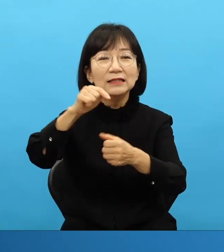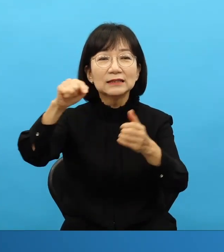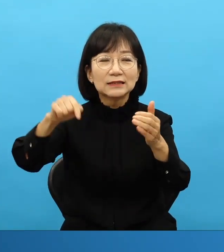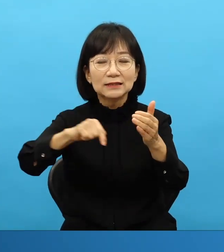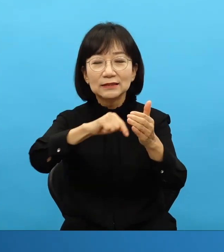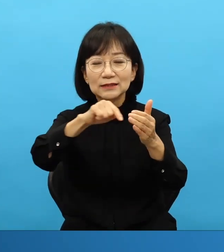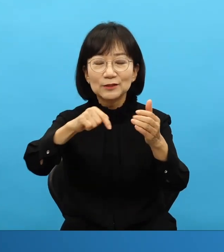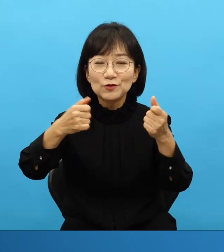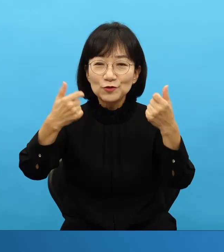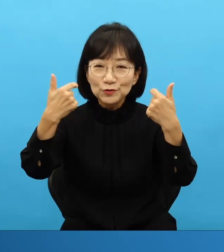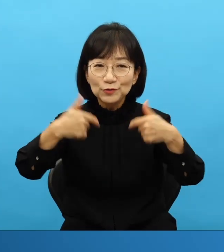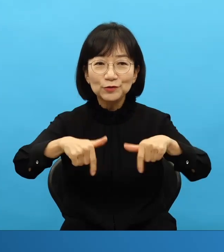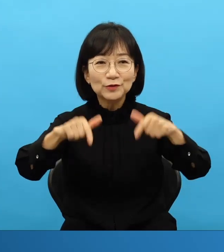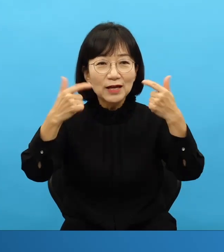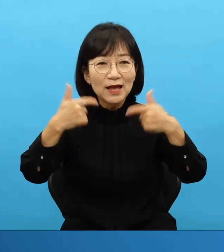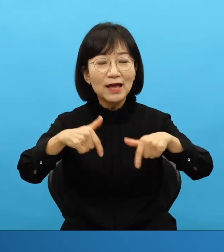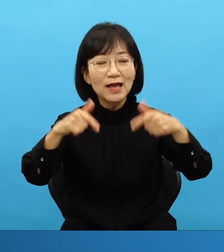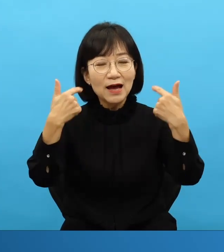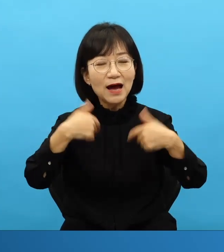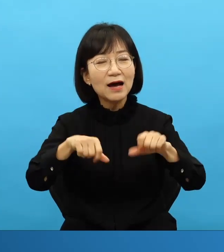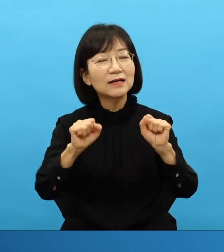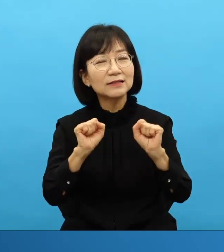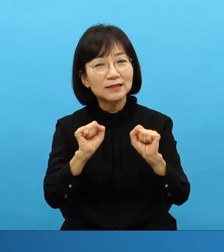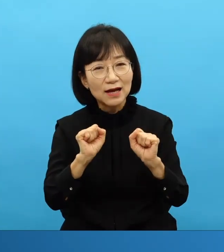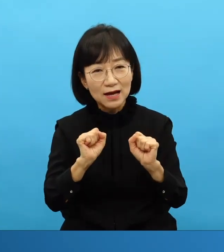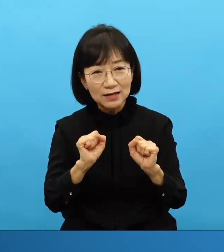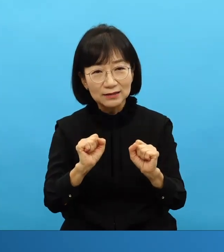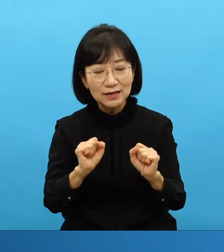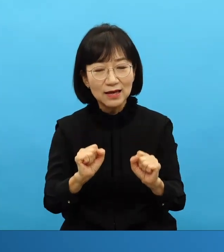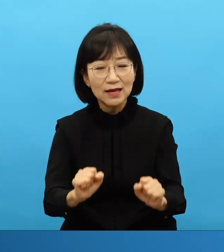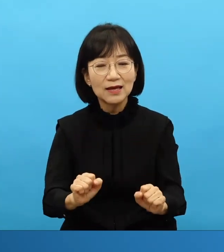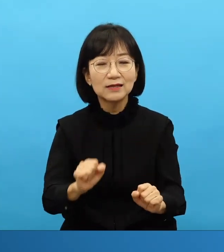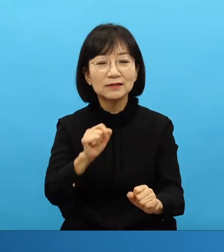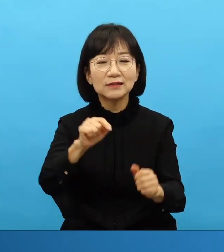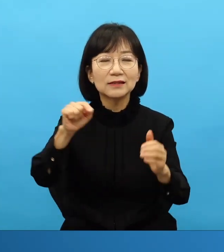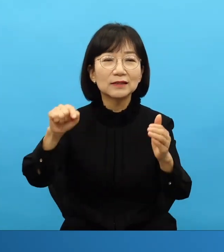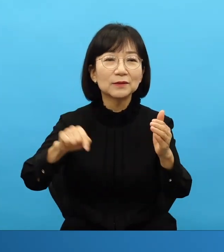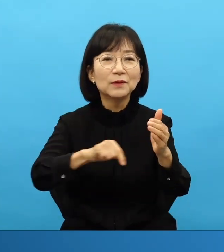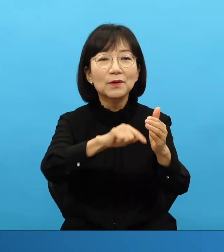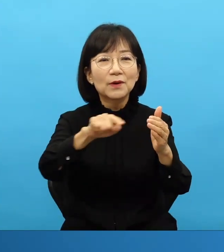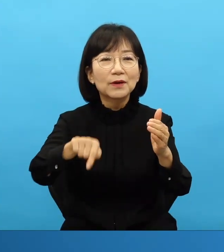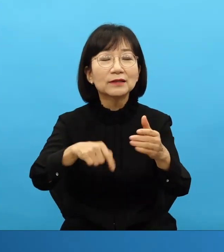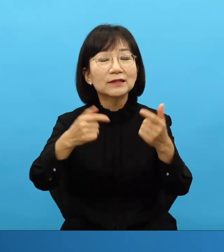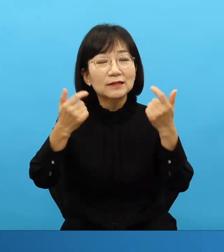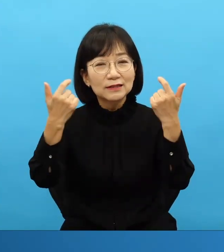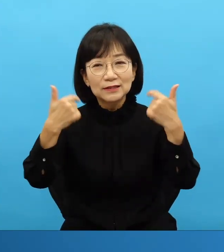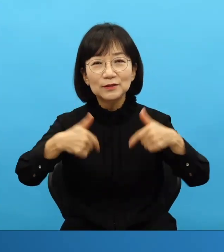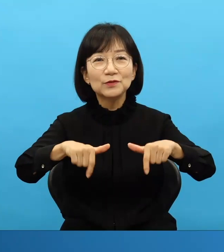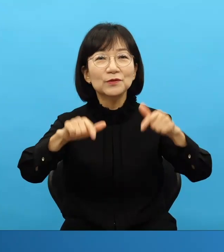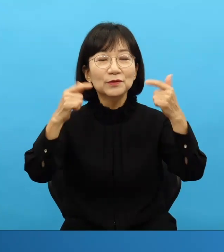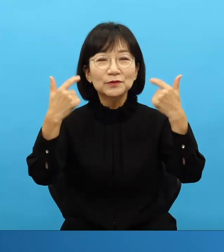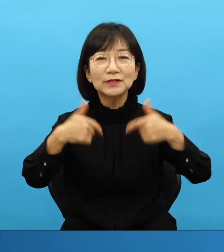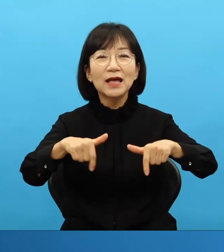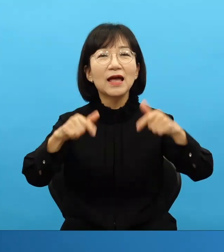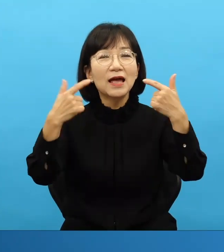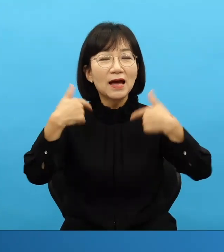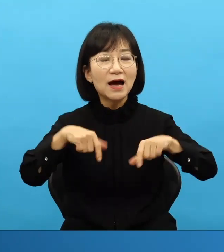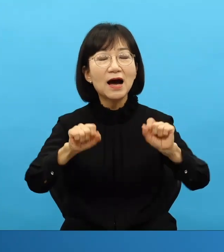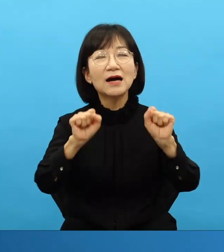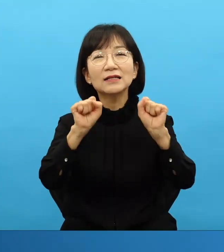살아서 그 중에 항상 계시고 그